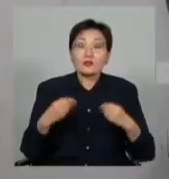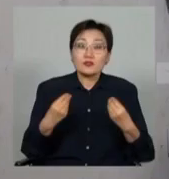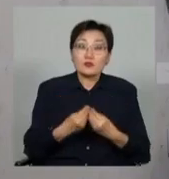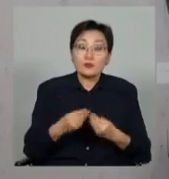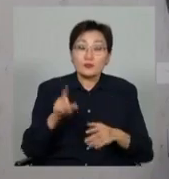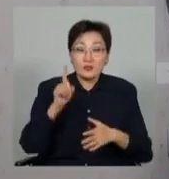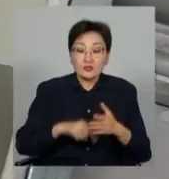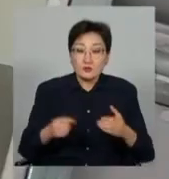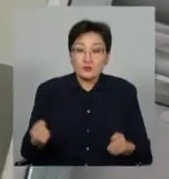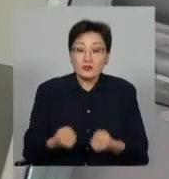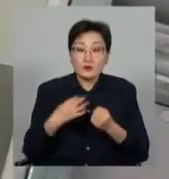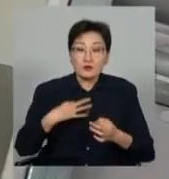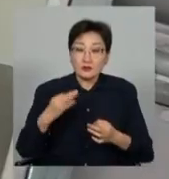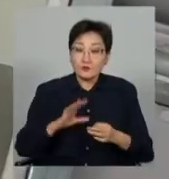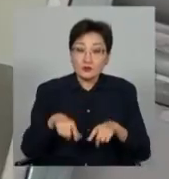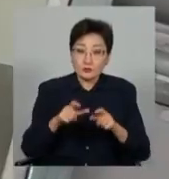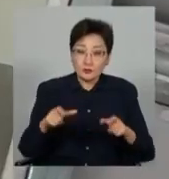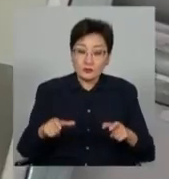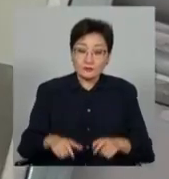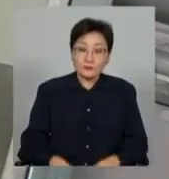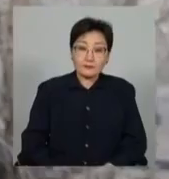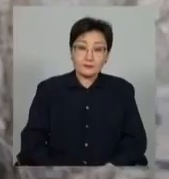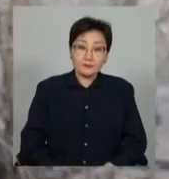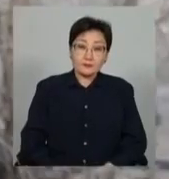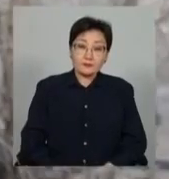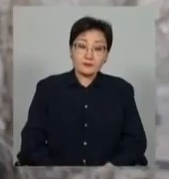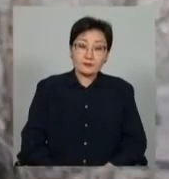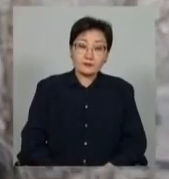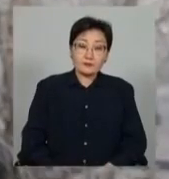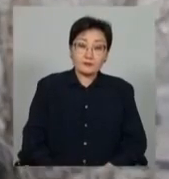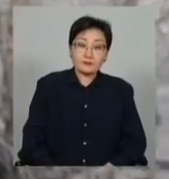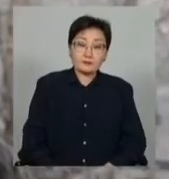на поддержку неравнодушных казахстанцев.